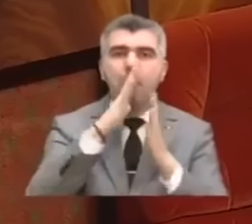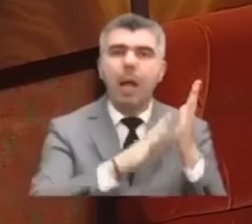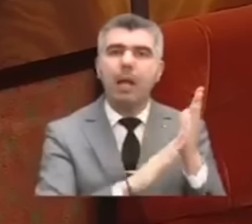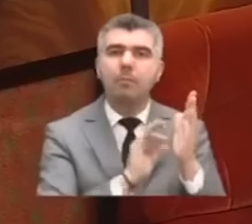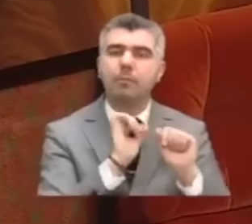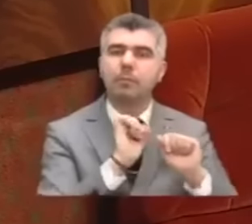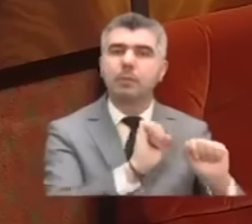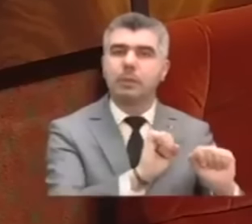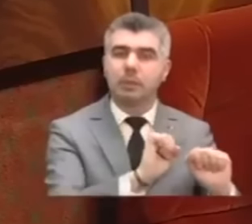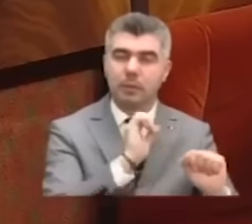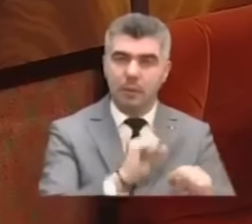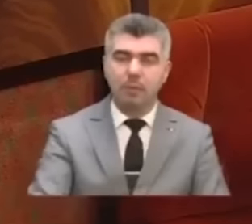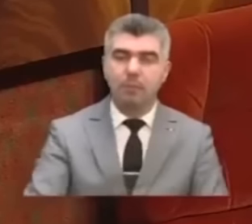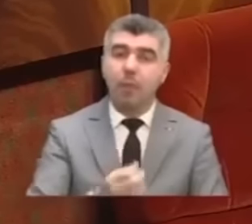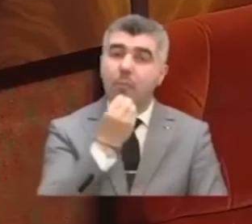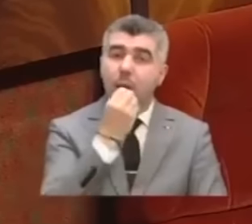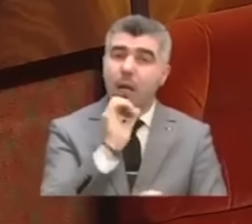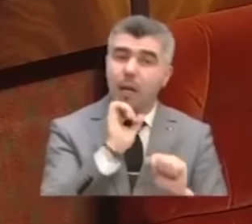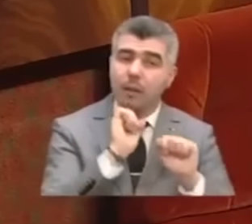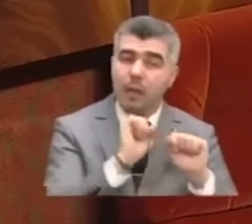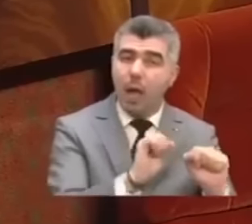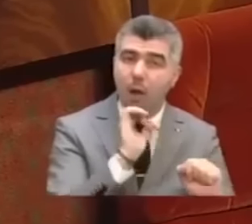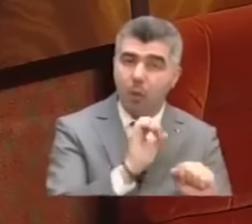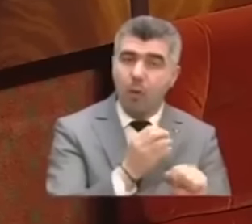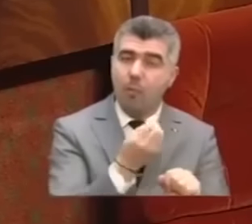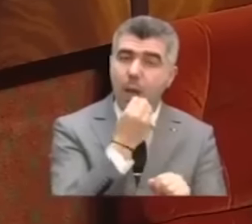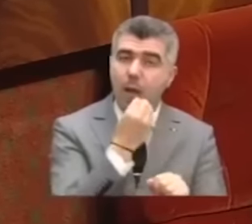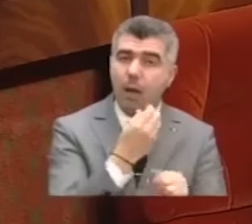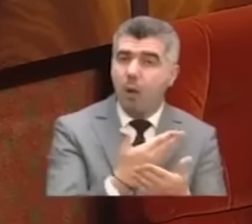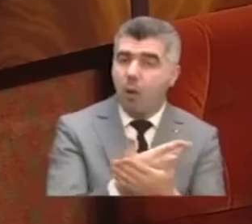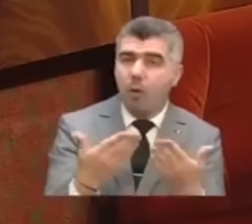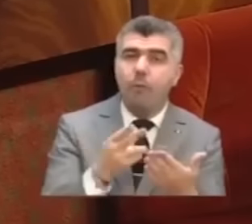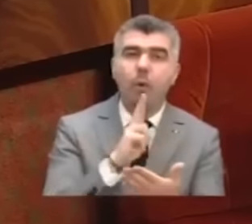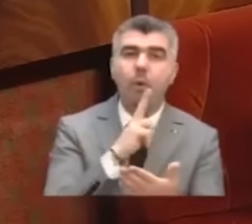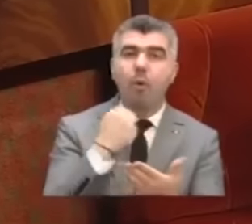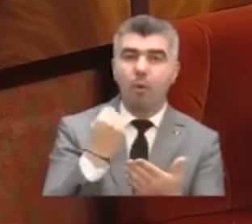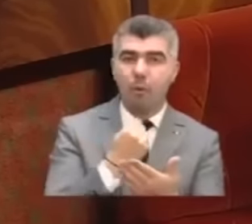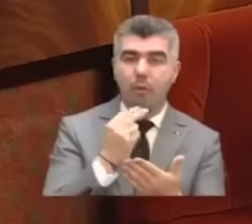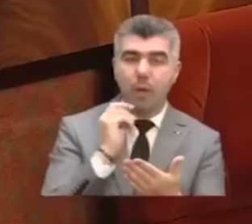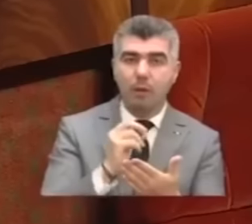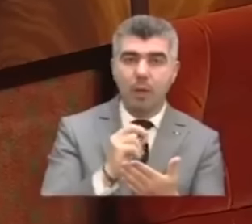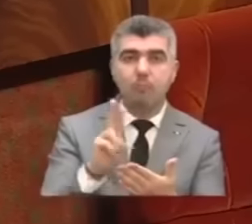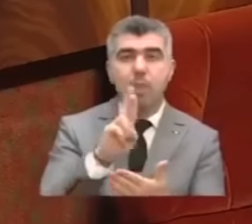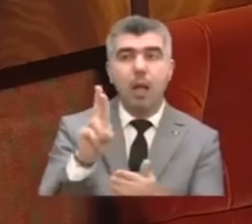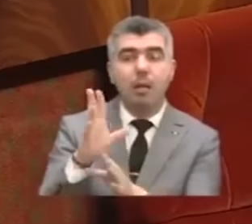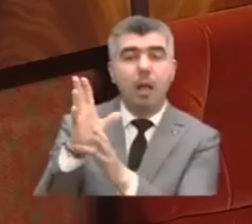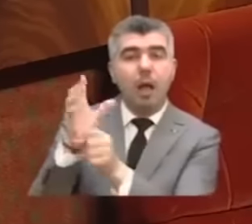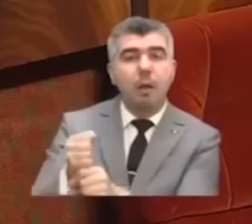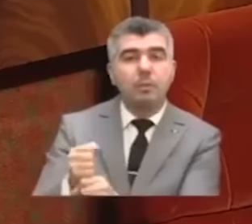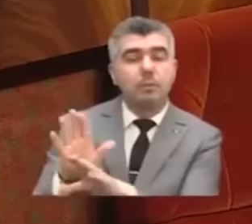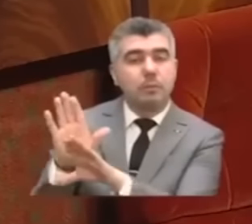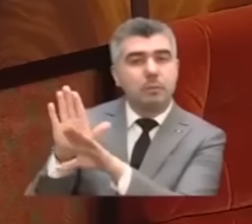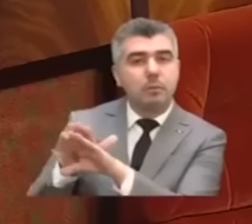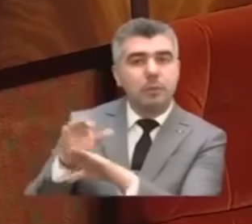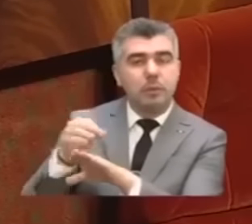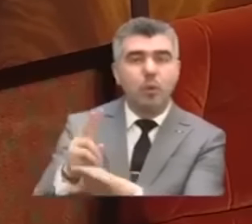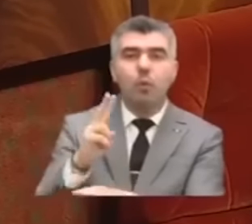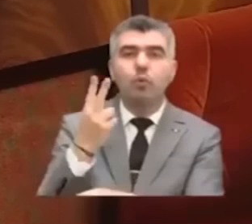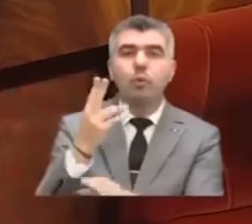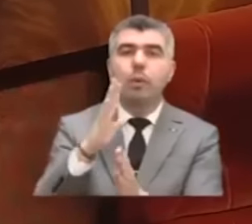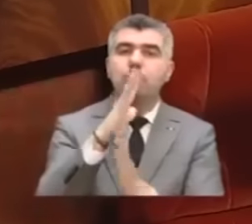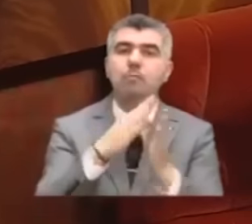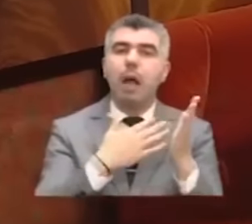الهدف. والشعير والاعلاف المركبه اللي عملتهم الحكومه بتوجيهها ديال جلاله الملك حفظه الله في زوج ديال